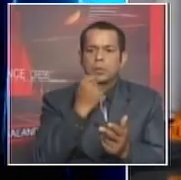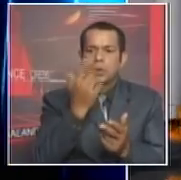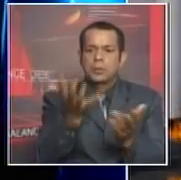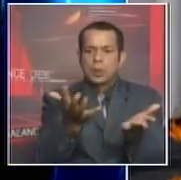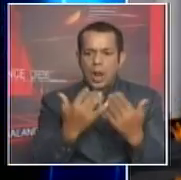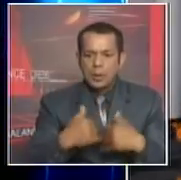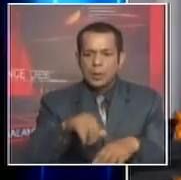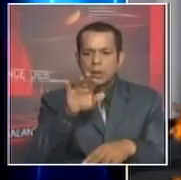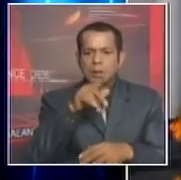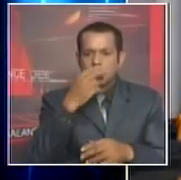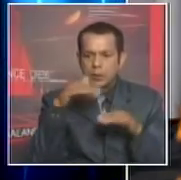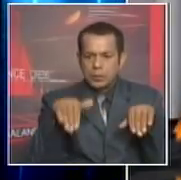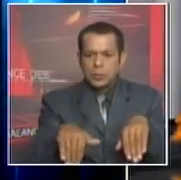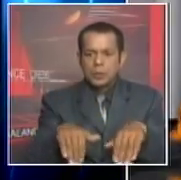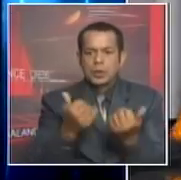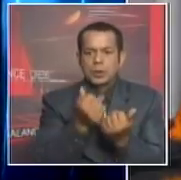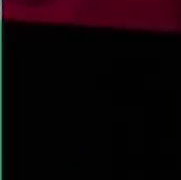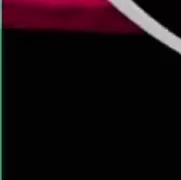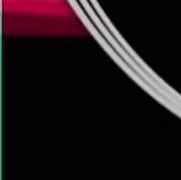कुर्नुपर्ने बाध्यता छ।